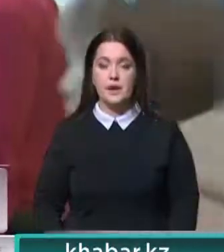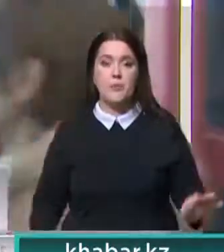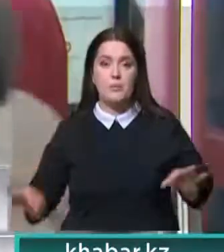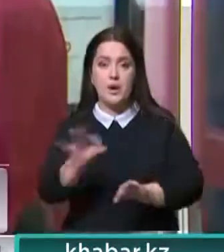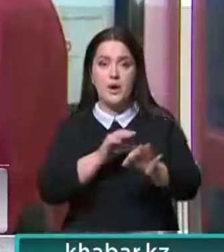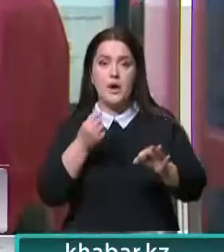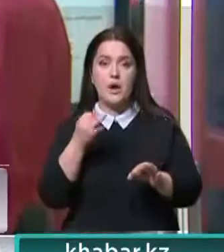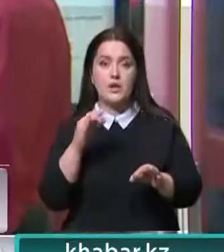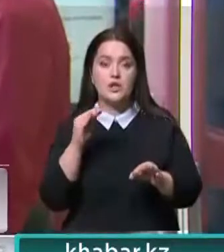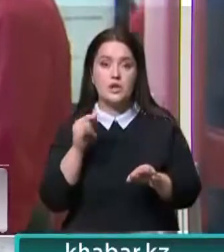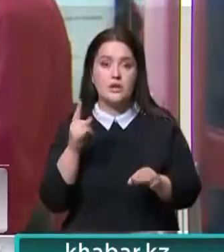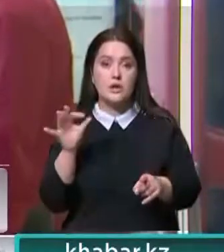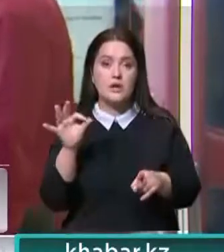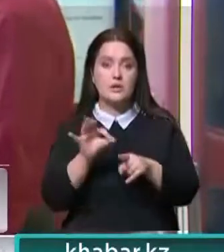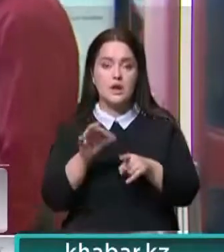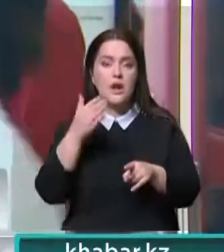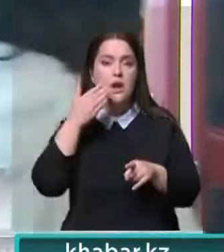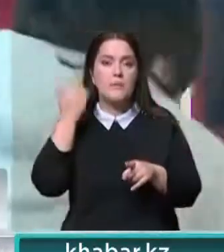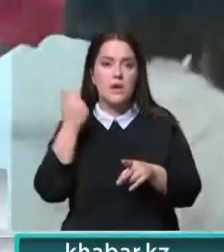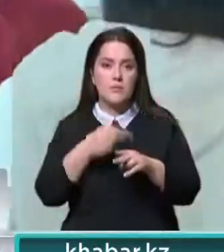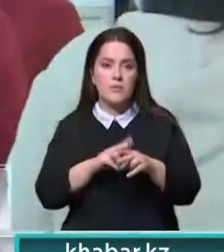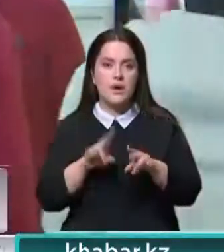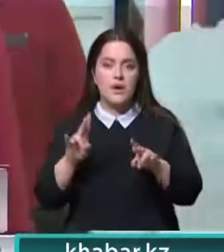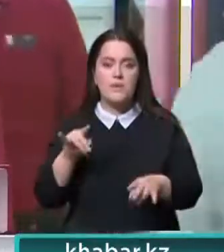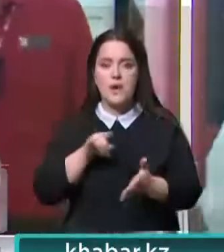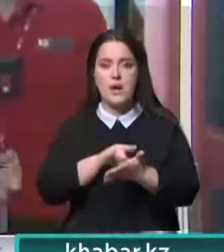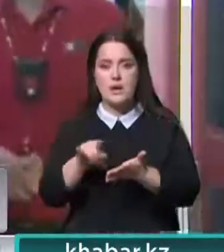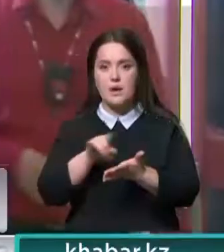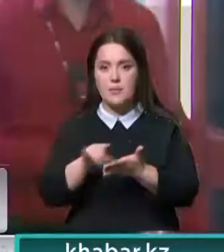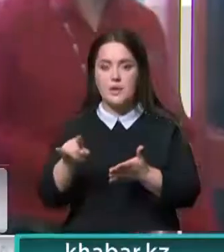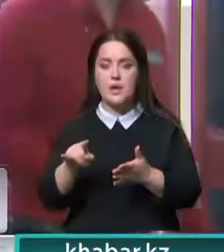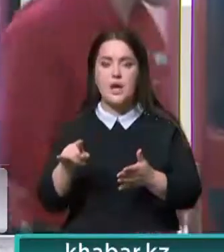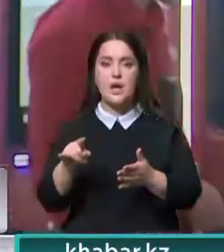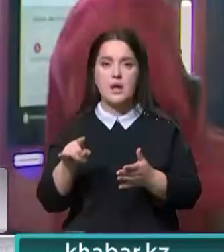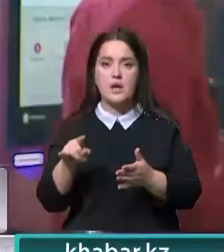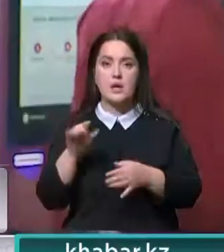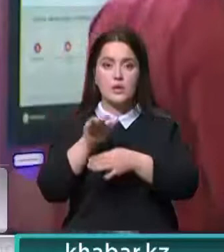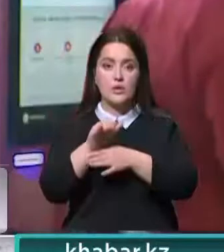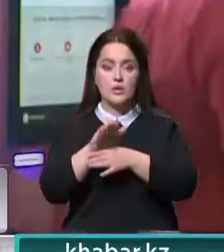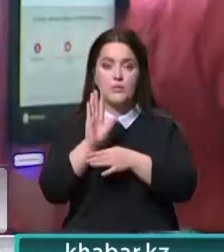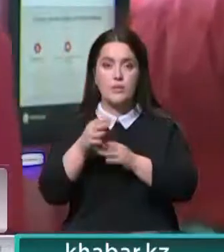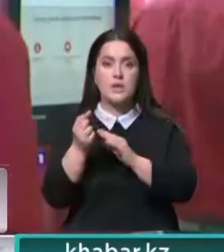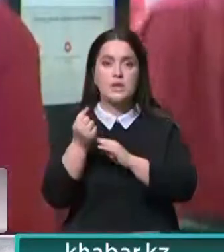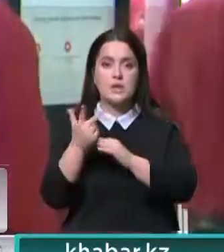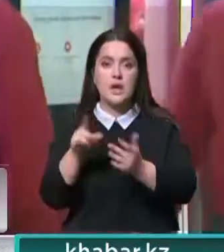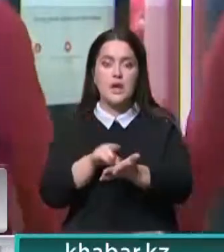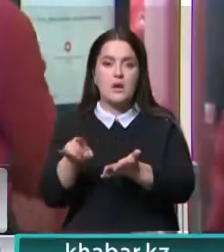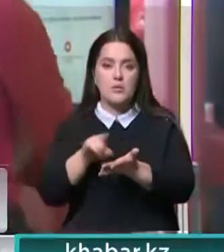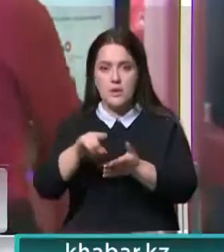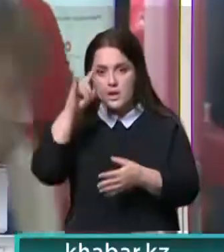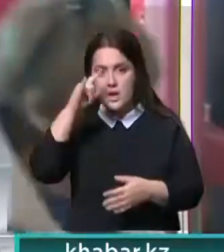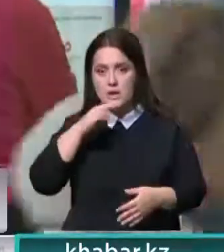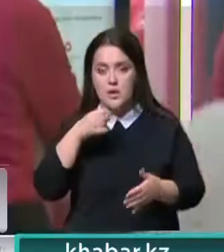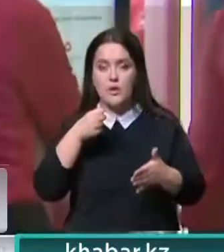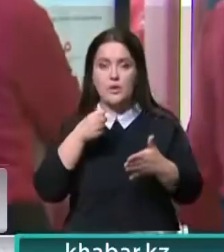«Айжан» создан с одной целью – облегчить пассажирам пребывание в аэропорту. Киоски саморегистрации будут установлены в 13 аэропортах Казахстана до